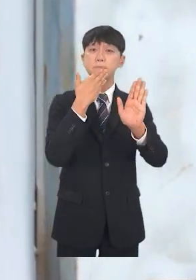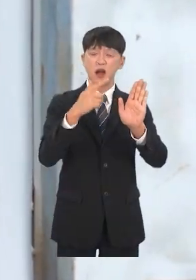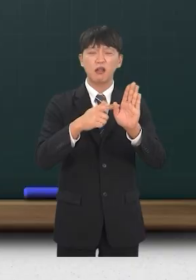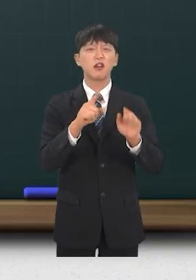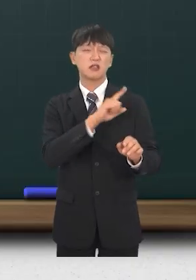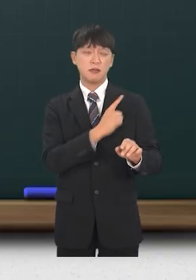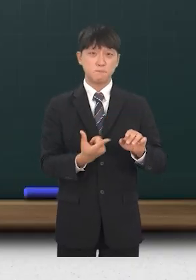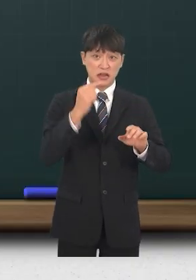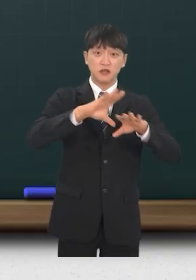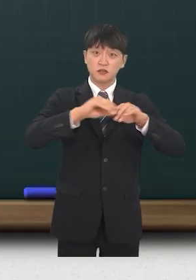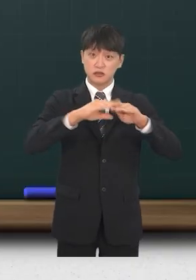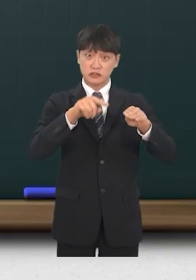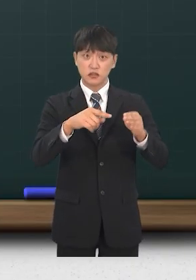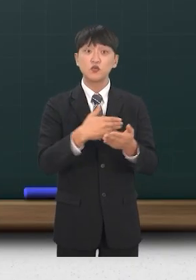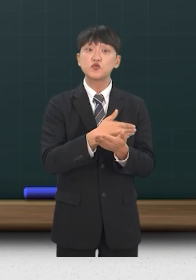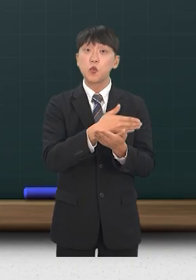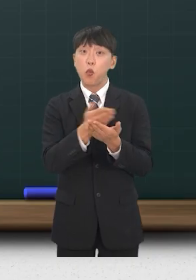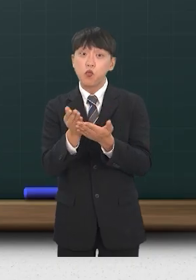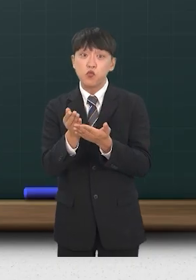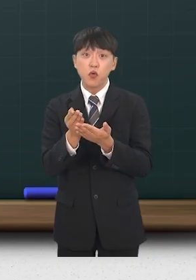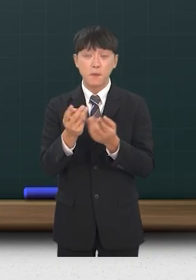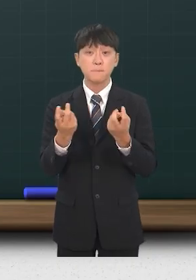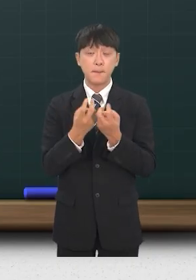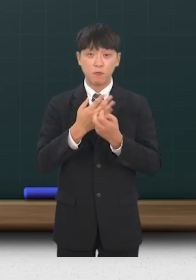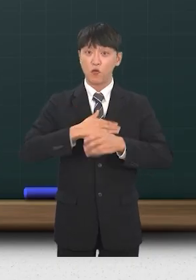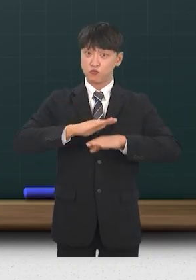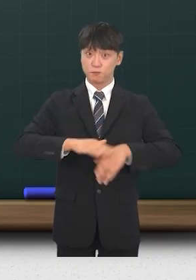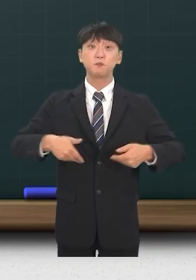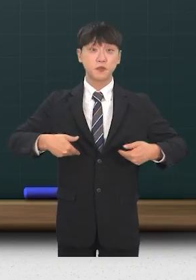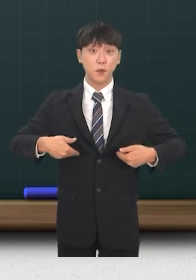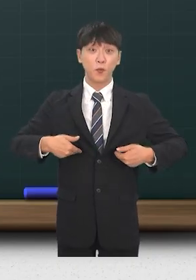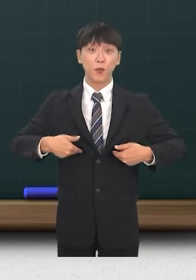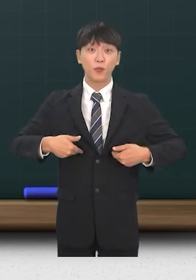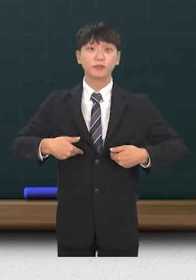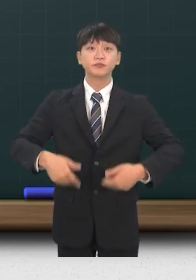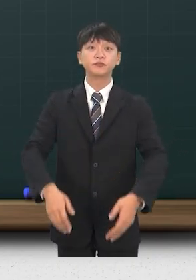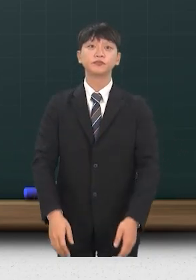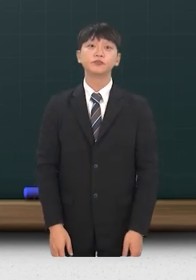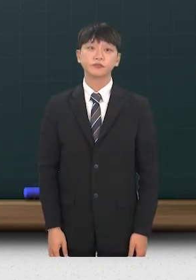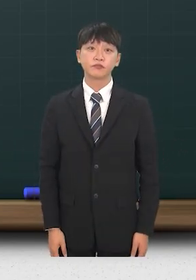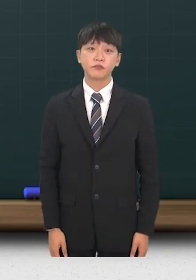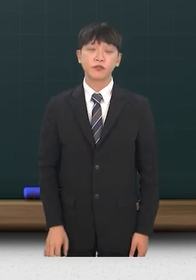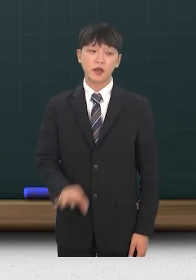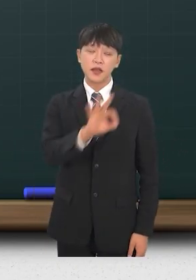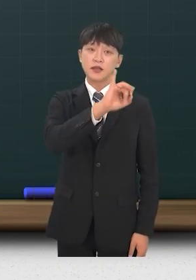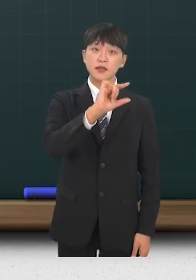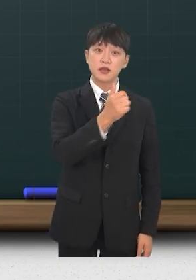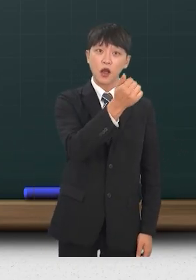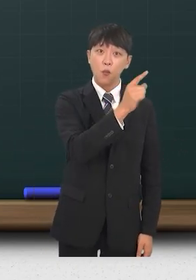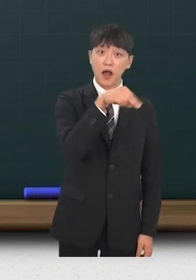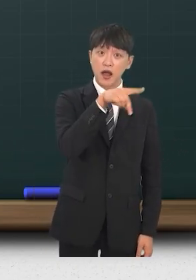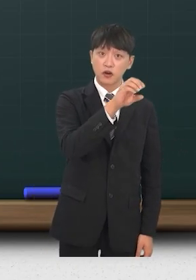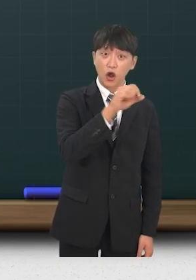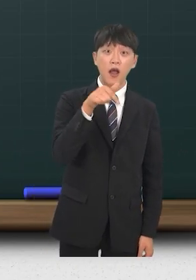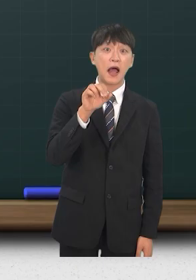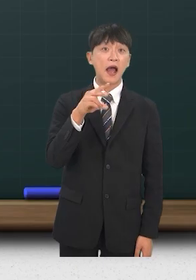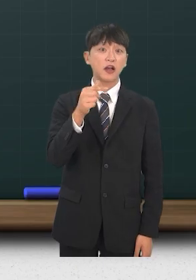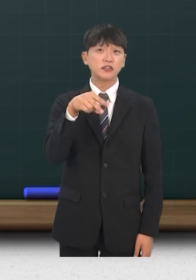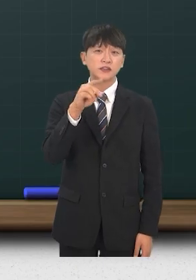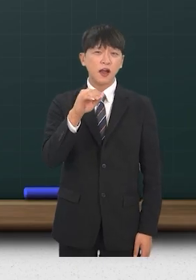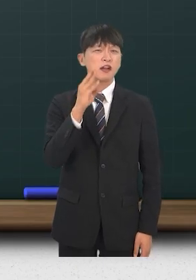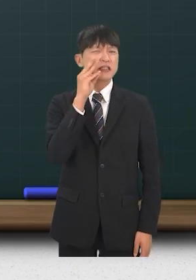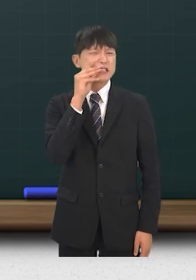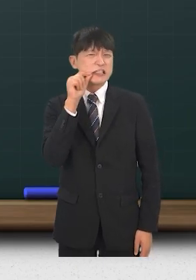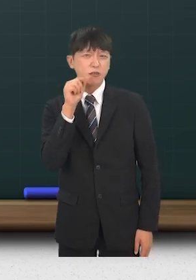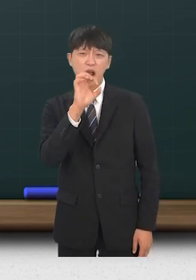진압. 그렇다면 화재의 종류에 따른 올바른 대처 방법을 알고 있어야겠죠. 인화성, 가연성 액체나 알코올과 같은